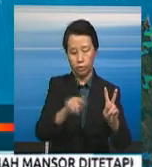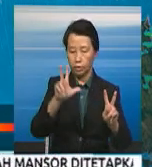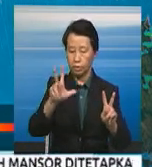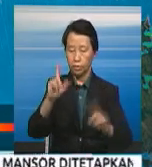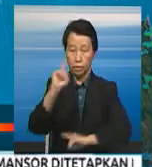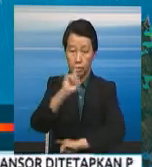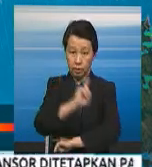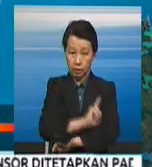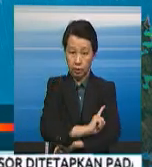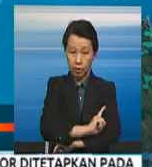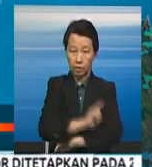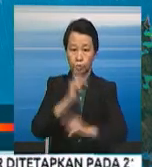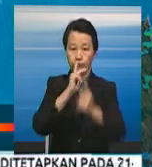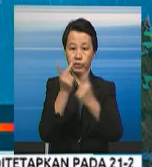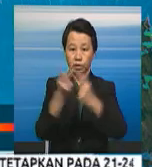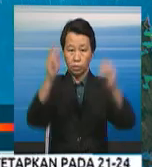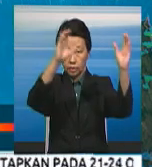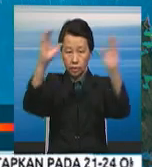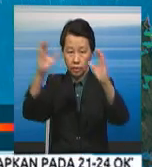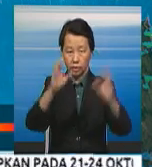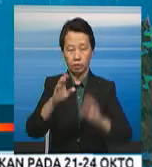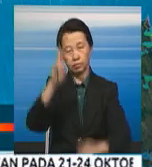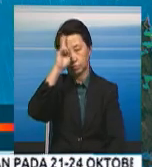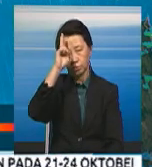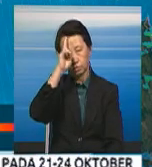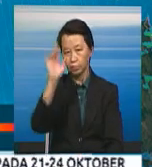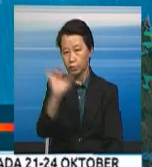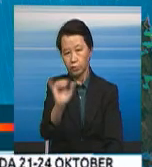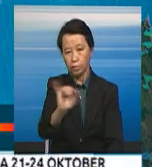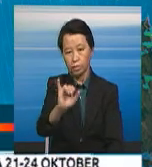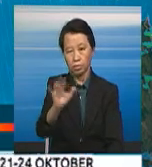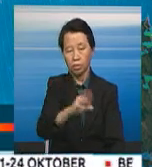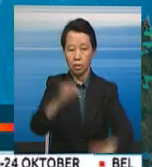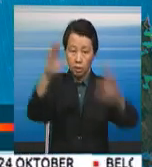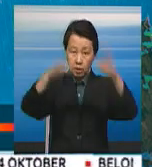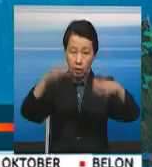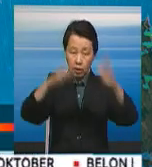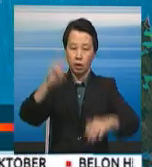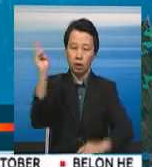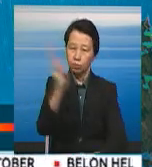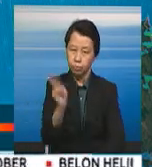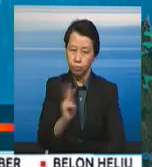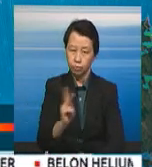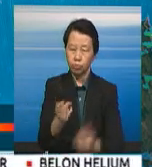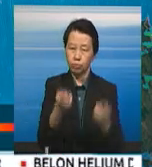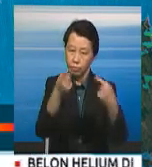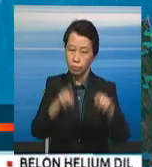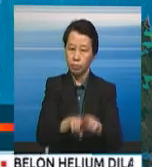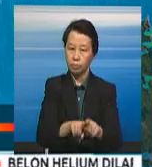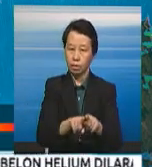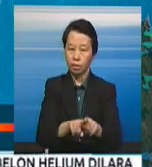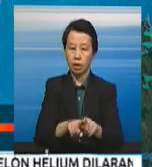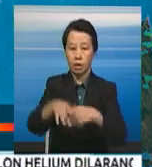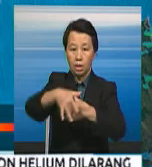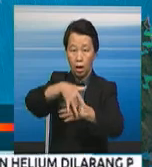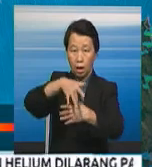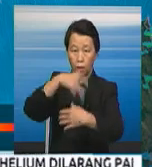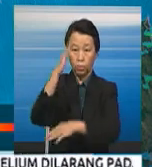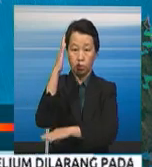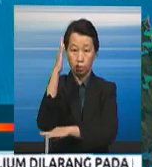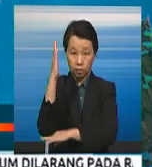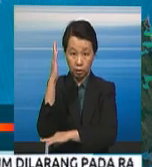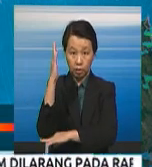lagi, keadaan cuaca agak sama, yang mana hujan ribut petir dijangkakan akan berlaku pada awal tengah